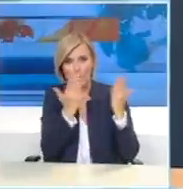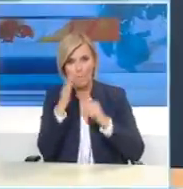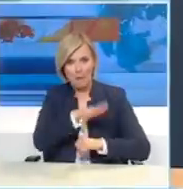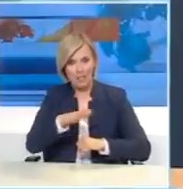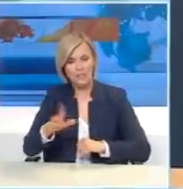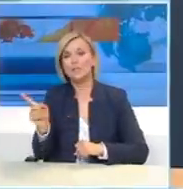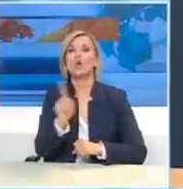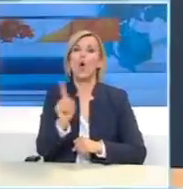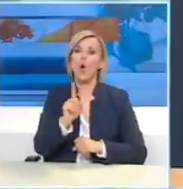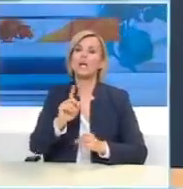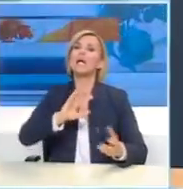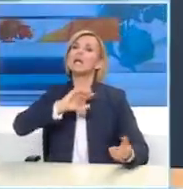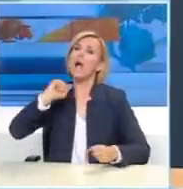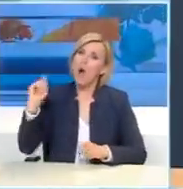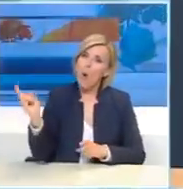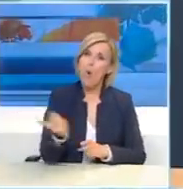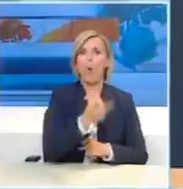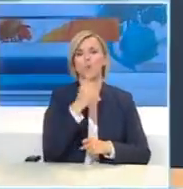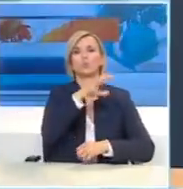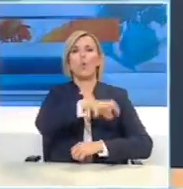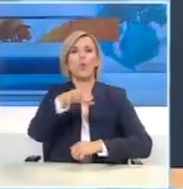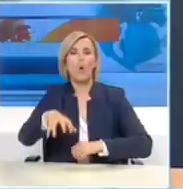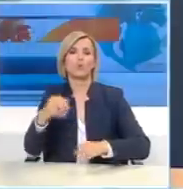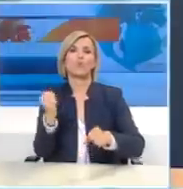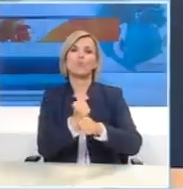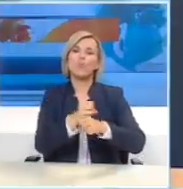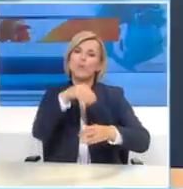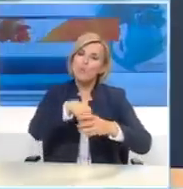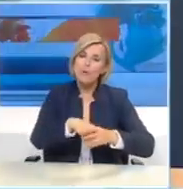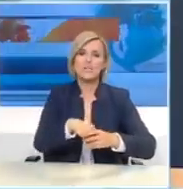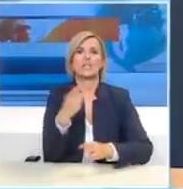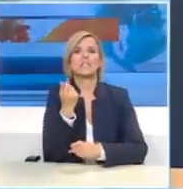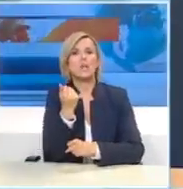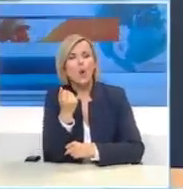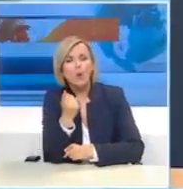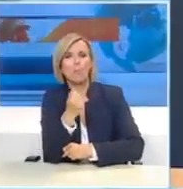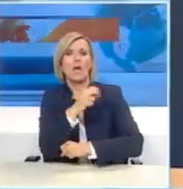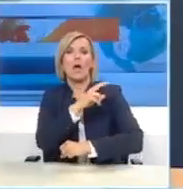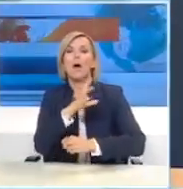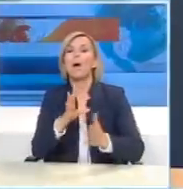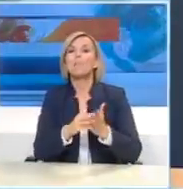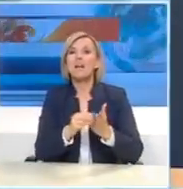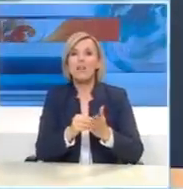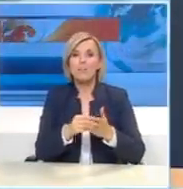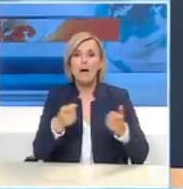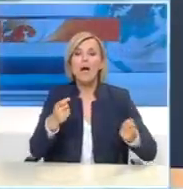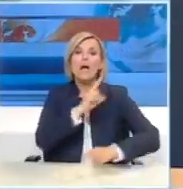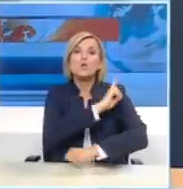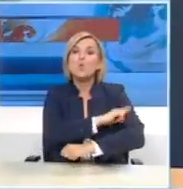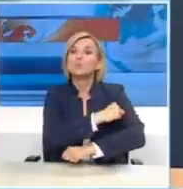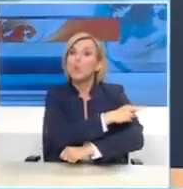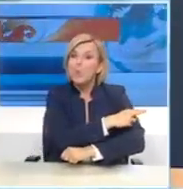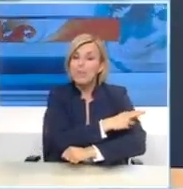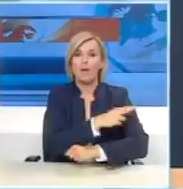φάση και περίοδο, αλλά και σε άλλους χώρους της κοινωνίας και της οικονομίας. Παραδείγματος χάρη, το χώρο των επαγγελματίων υγείας. Και αυτό